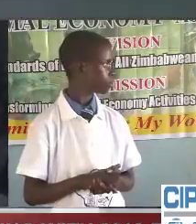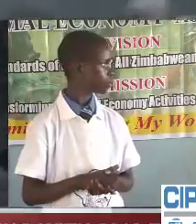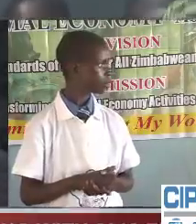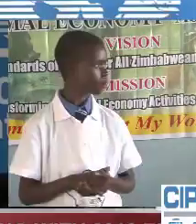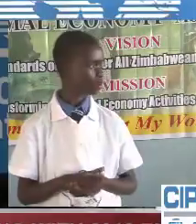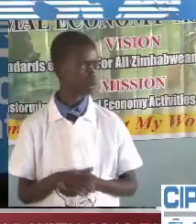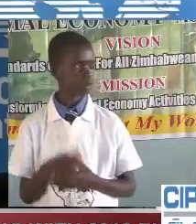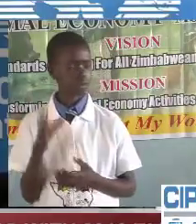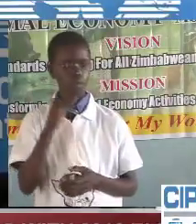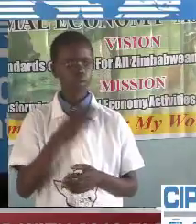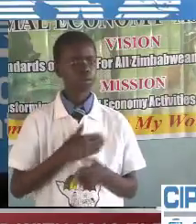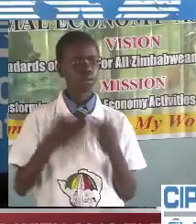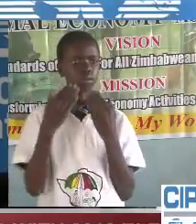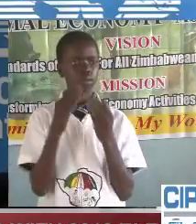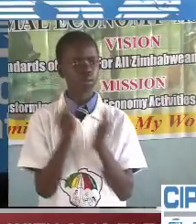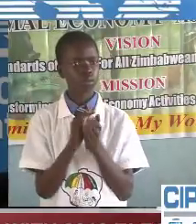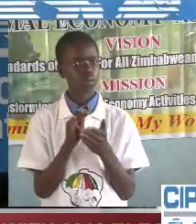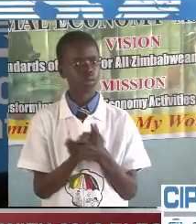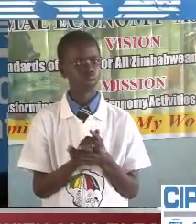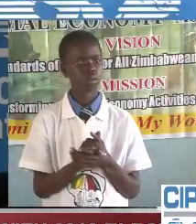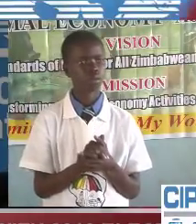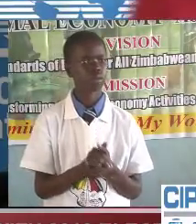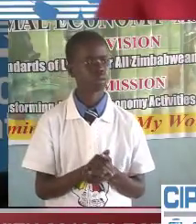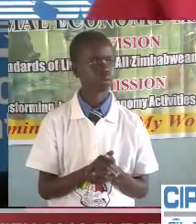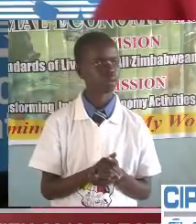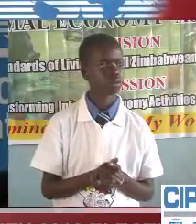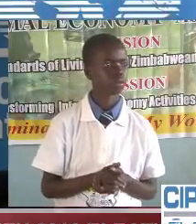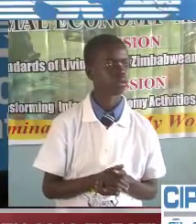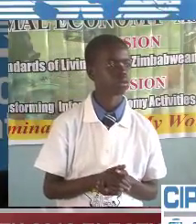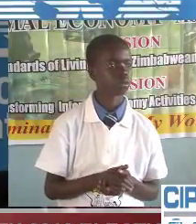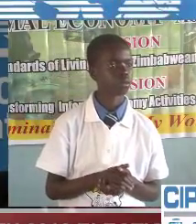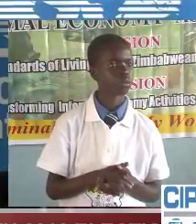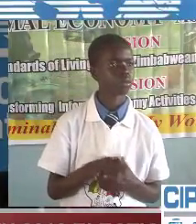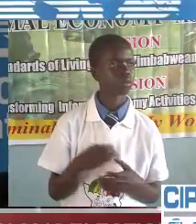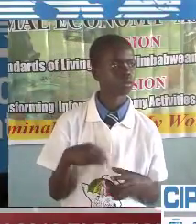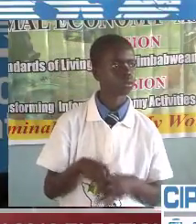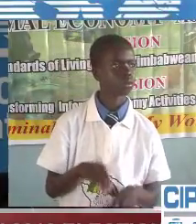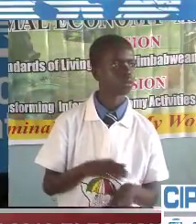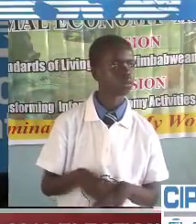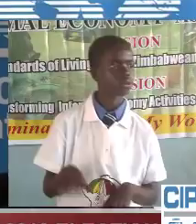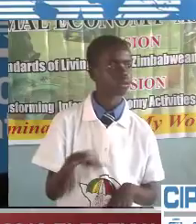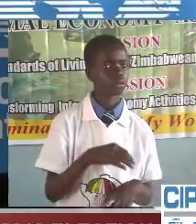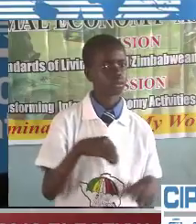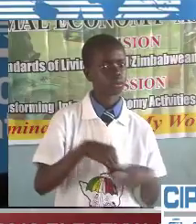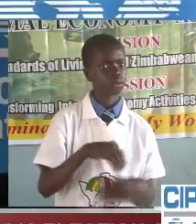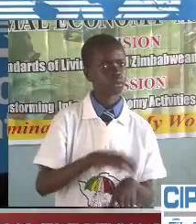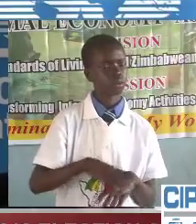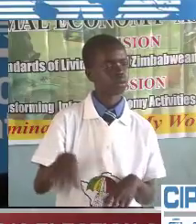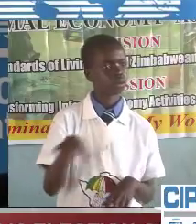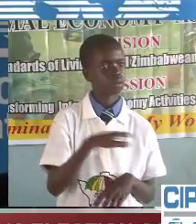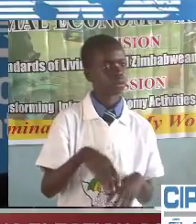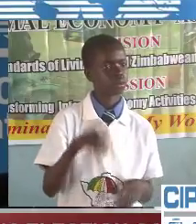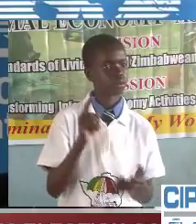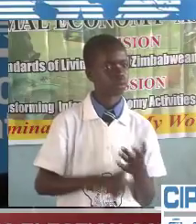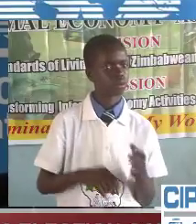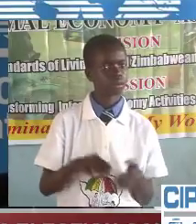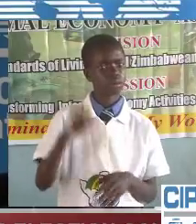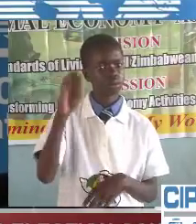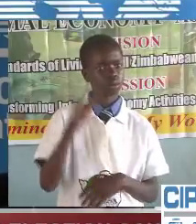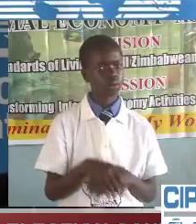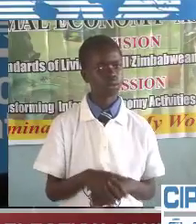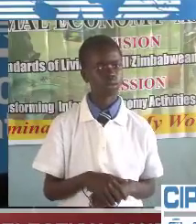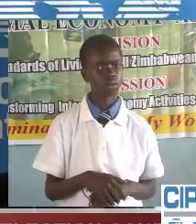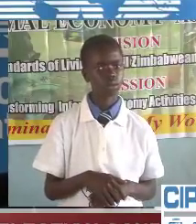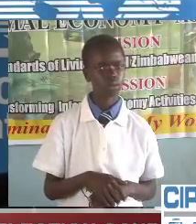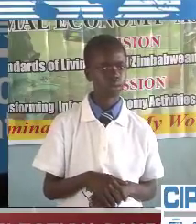Tinotenda. Ndanga ndichikumbirawo vanomhanya nechimuti chokutaurisa musvikewo pane vati vane contribution avo.